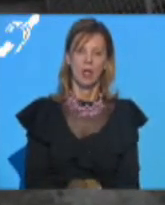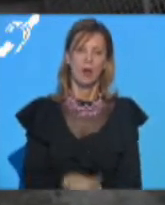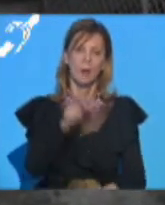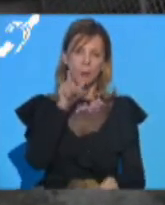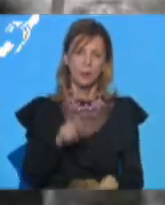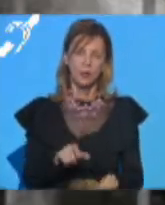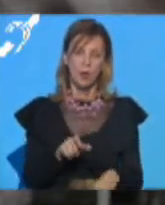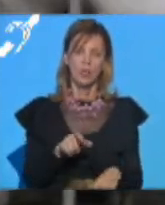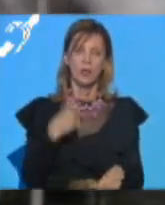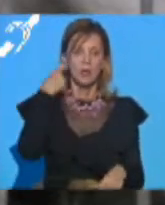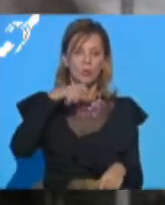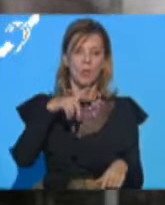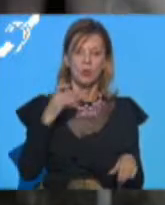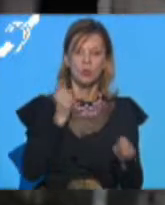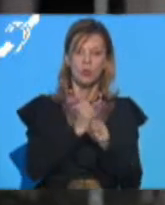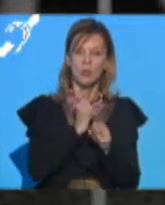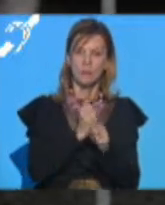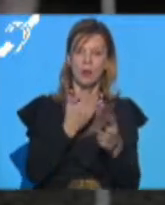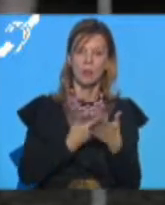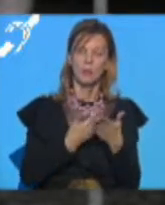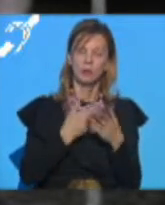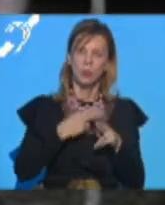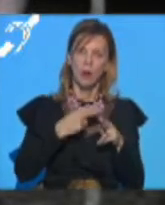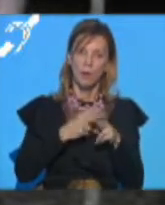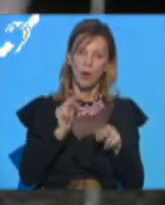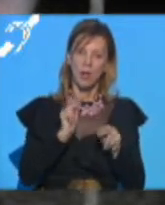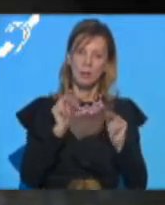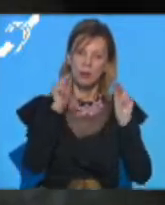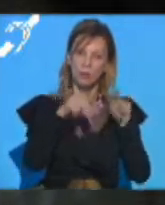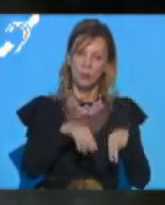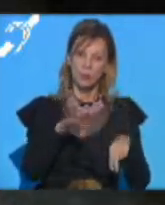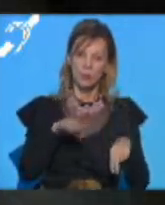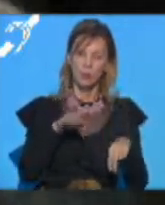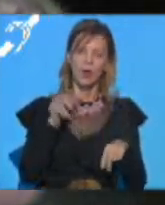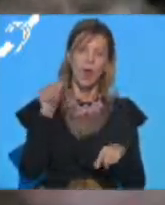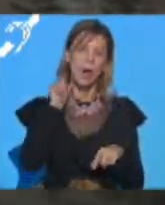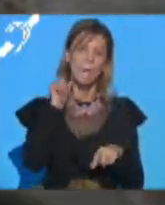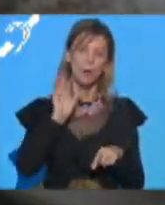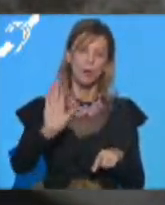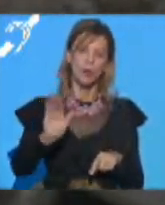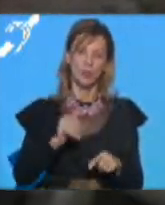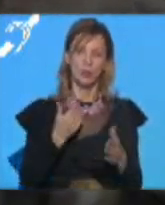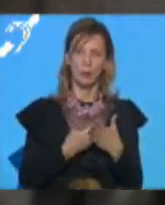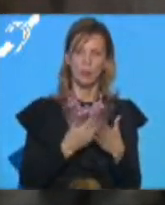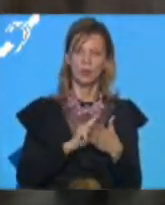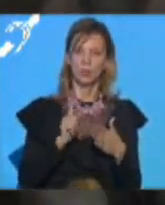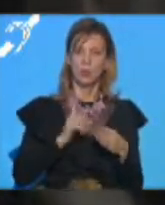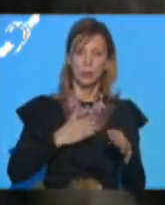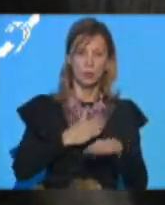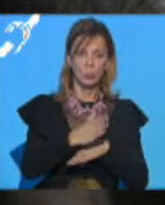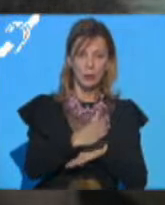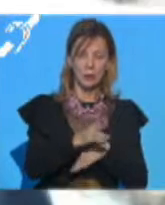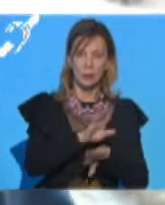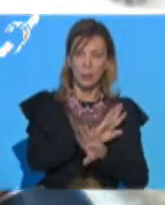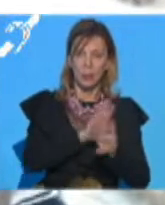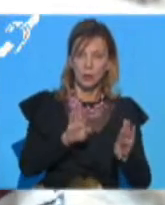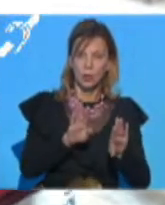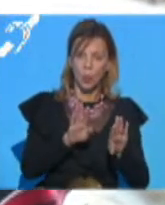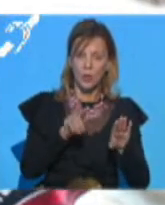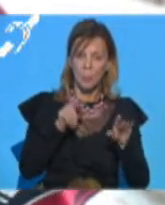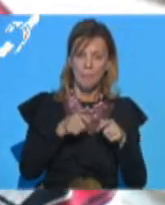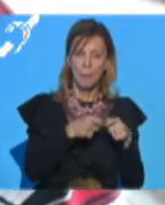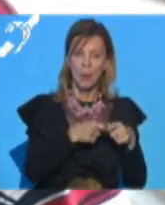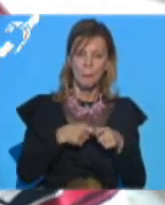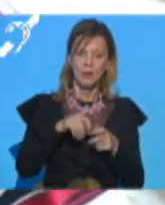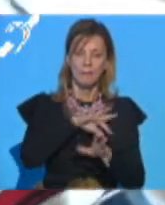Fermierii și-au toate măsurile ca pesta porcină să nu ajungă și la animalele lor. Având în vedere că nu intră nimeni decât noi ai casei, iar noi nu